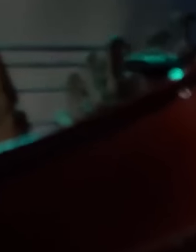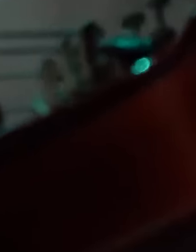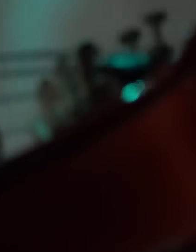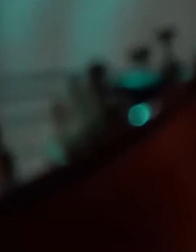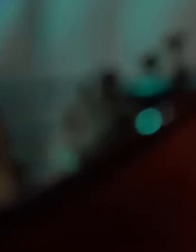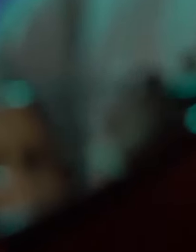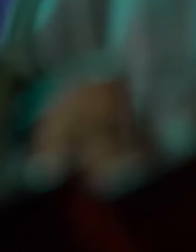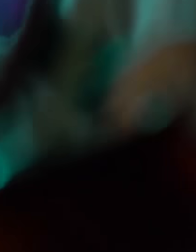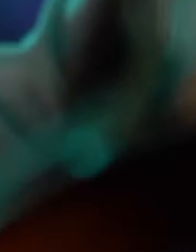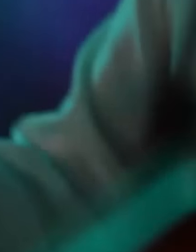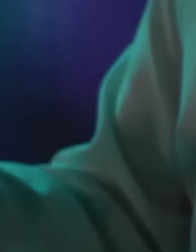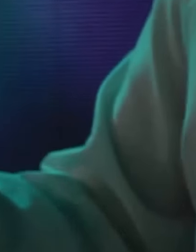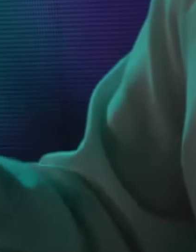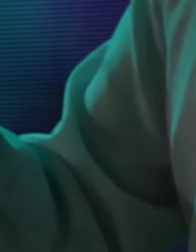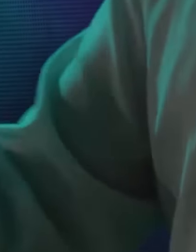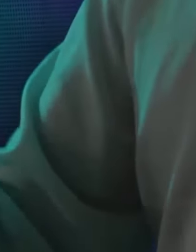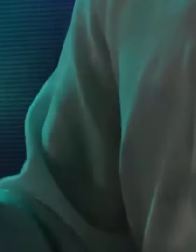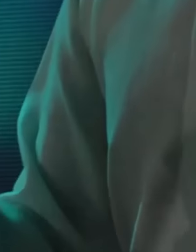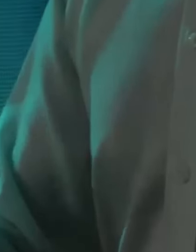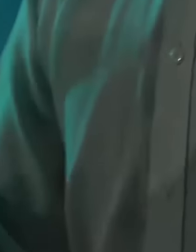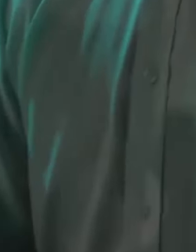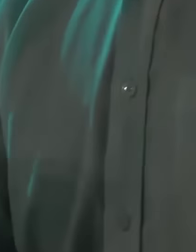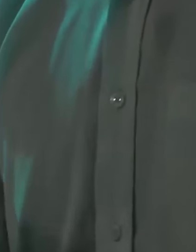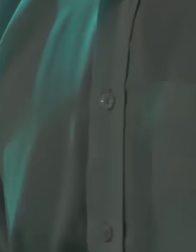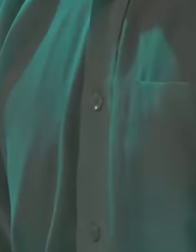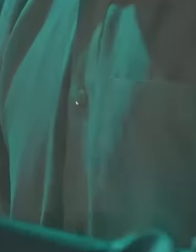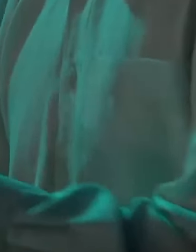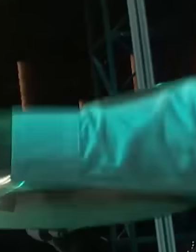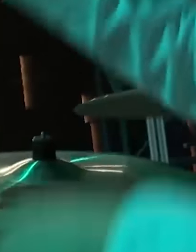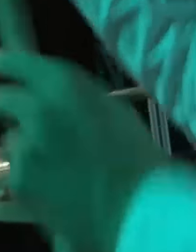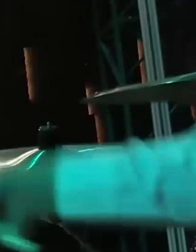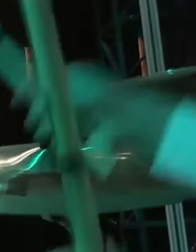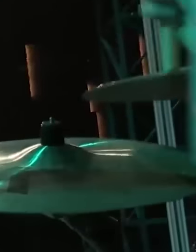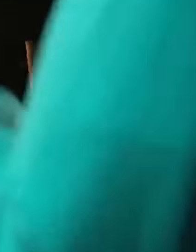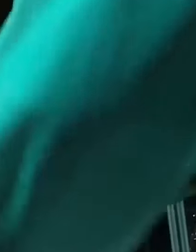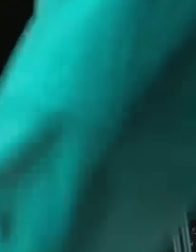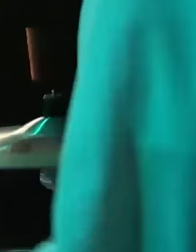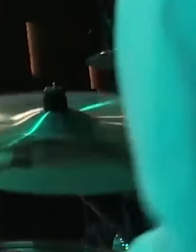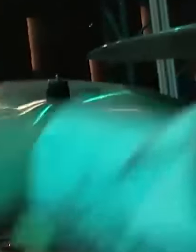Engkau Tuhan tepati janjimu. Katakan, ku percaya